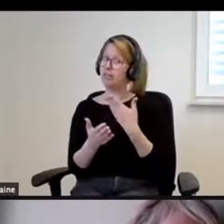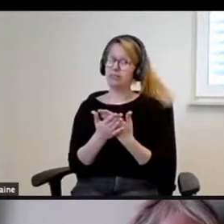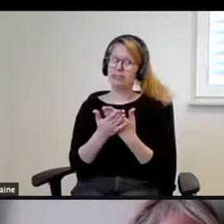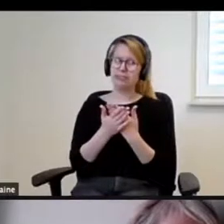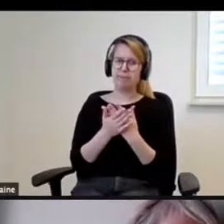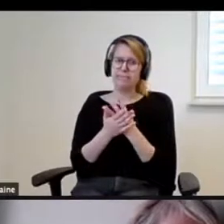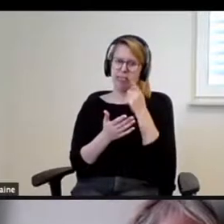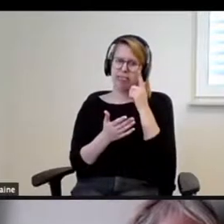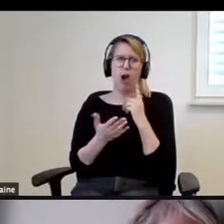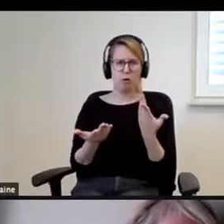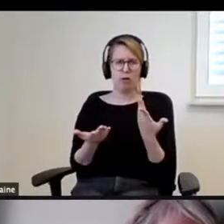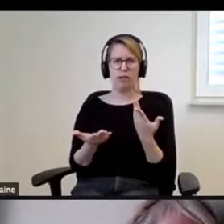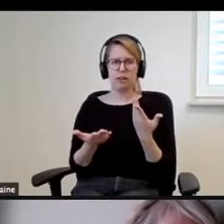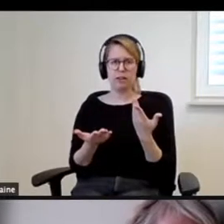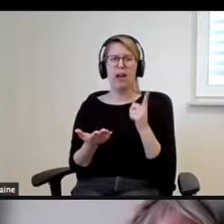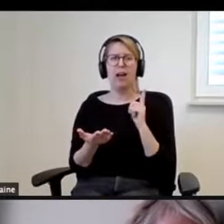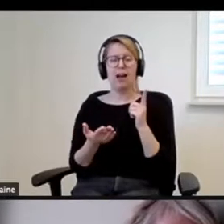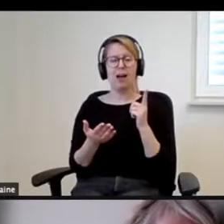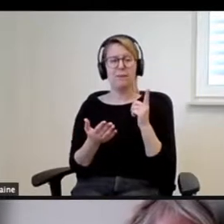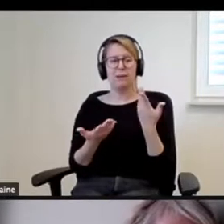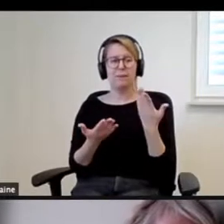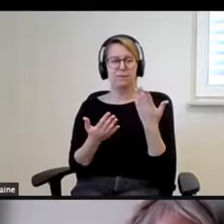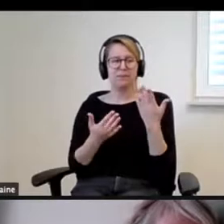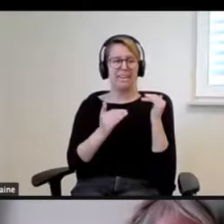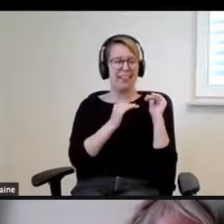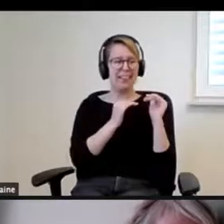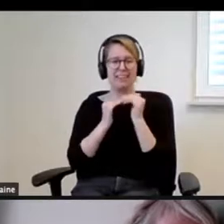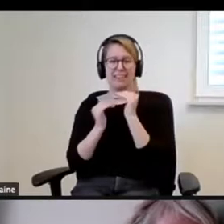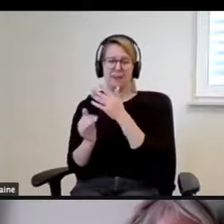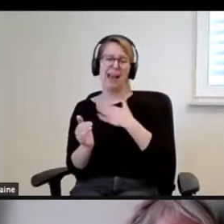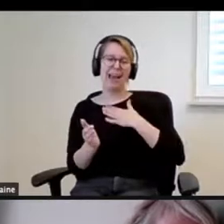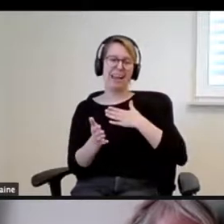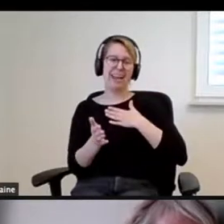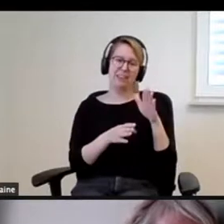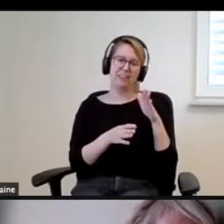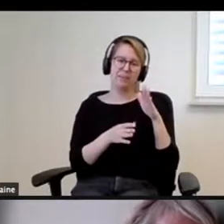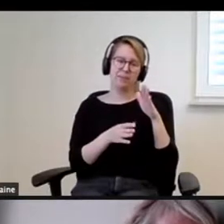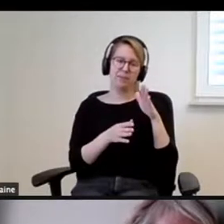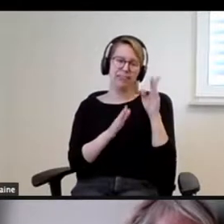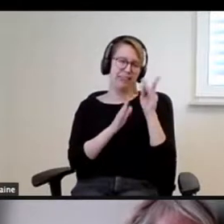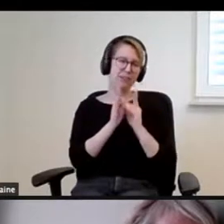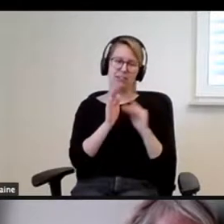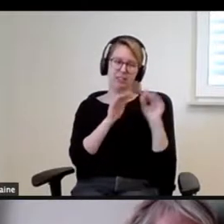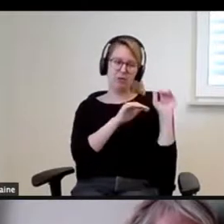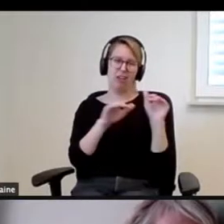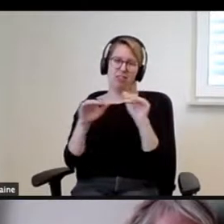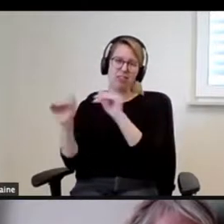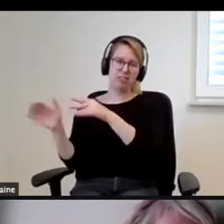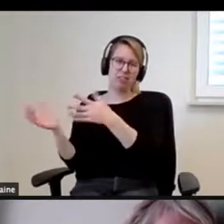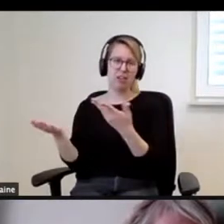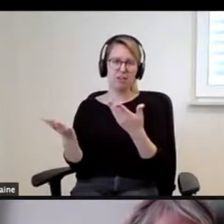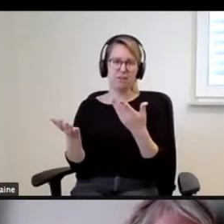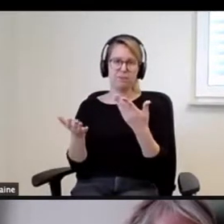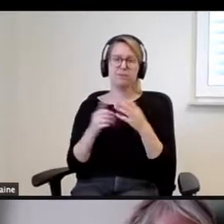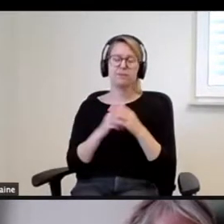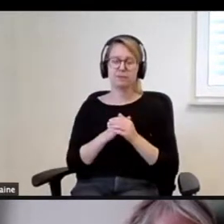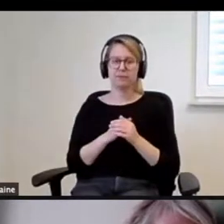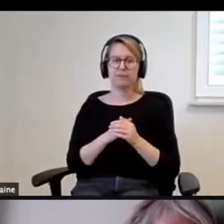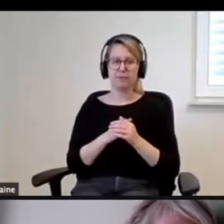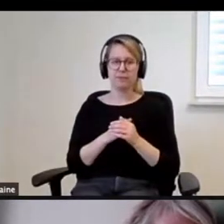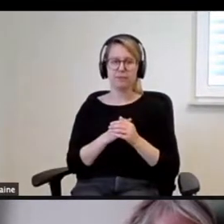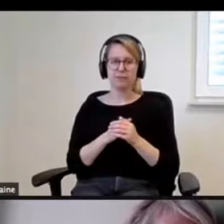Donc, ergo, il n'y a malheureusement pas une définition harmonisée du travailleur